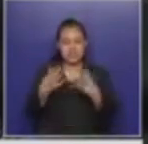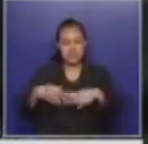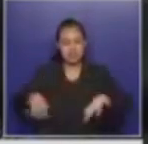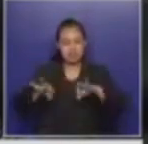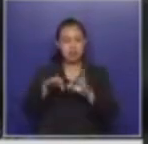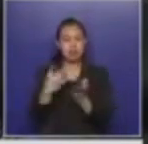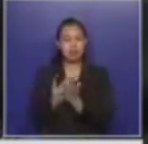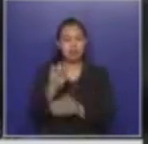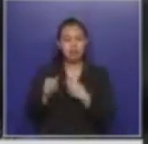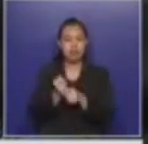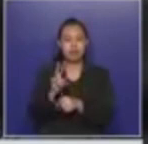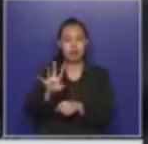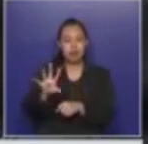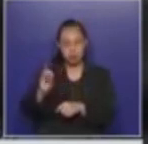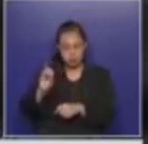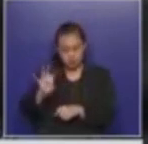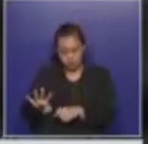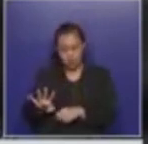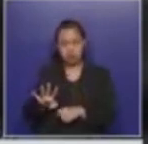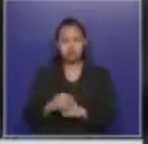ปีที่ท่านทำงบประมาณมานั้นนะครับไม่ได้ตอบโจทย์เลยจัดว่าประมาณมาเหมือนกับเป็นทักราชการและปีนี้นะครับซึ่งเป็นปีที่สำคัญงบประมาณปี6 4นะครับจัดมาก่อนเกิดครูบิดหลังจากเกิดโกวิทก็ไม่เคยมีการปรับแก้ไขมีสิ่งที่ผมจะชี้ให้เห็นนะครับว่า